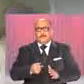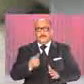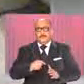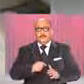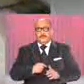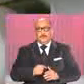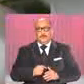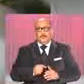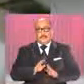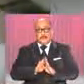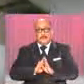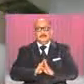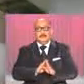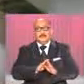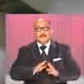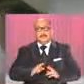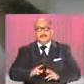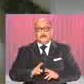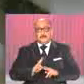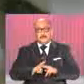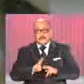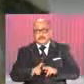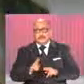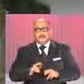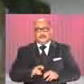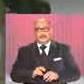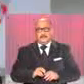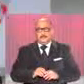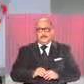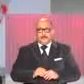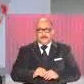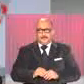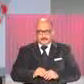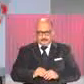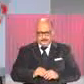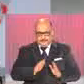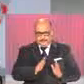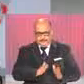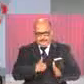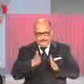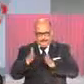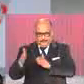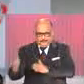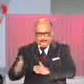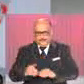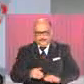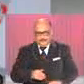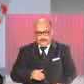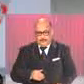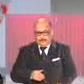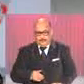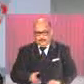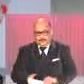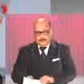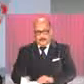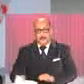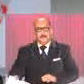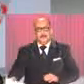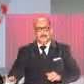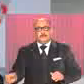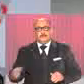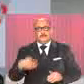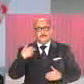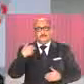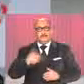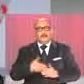النهوض بالاستثمارات الفلاحية بولاية تطاوين. تعزز أسطول النقل الحديدي بأربعة